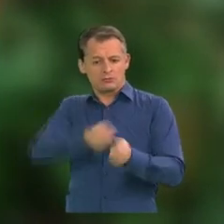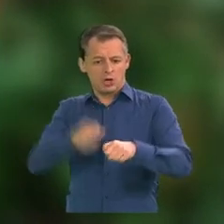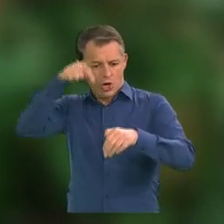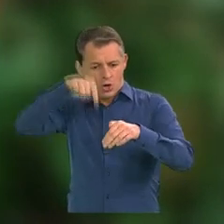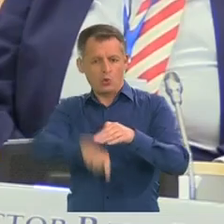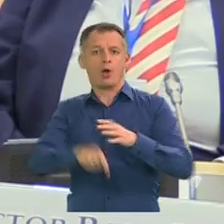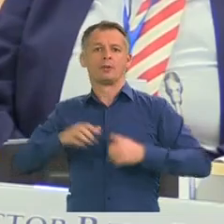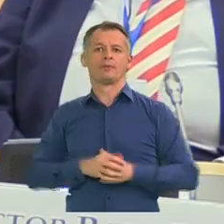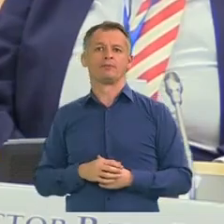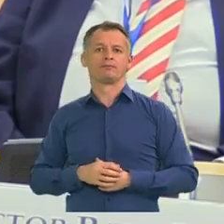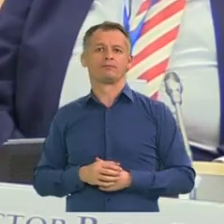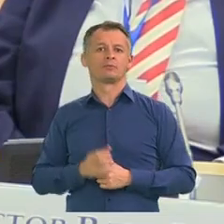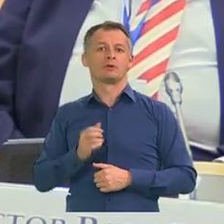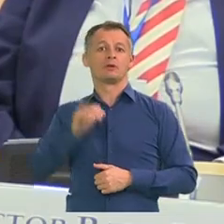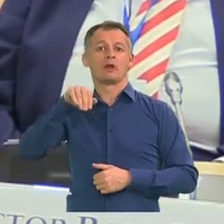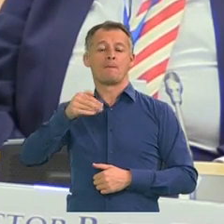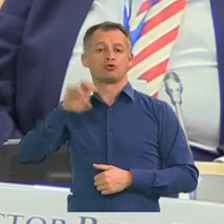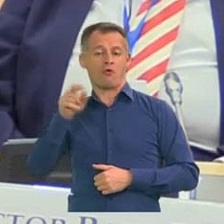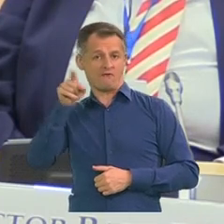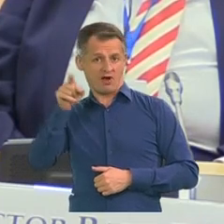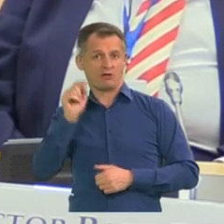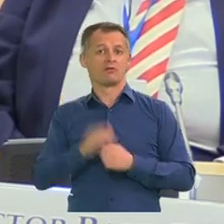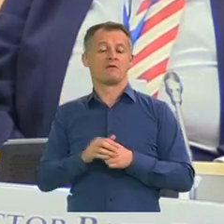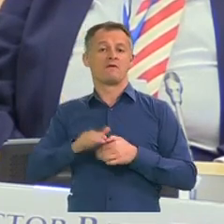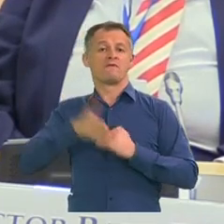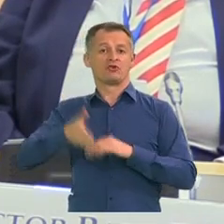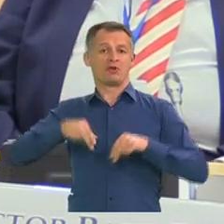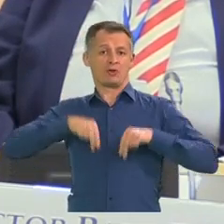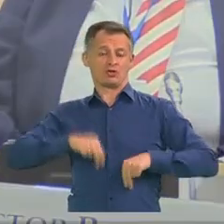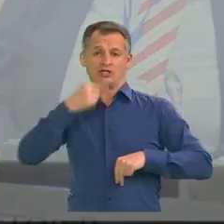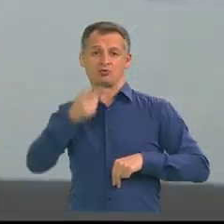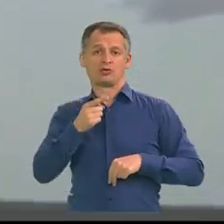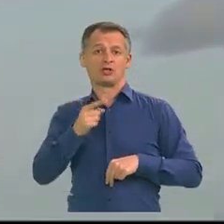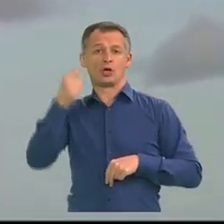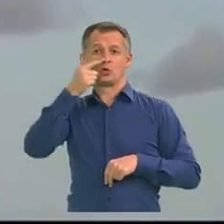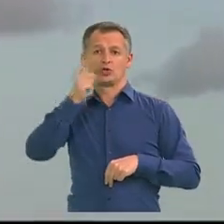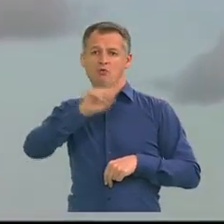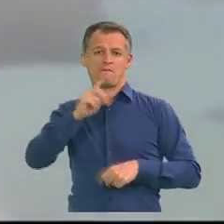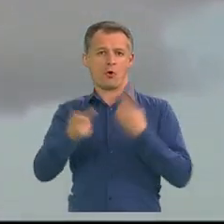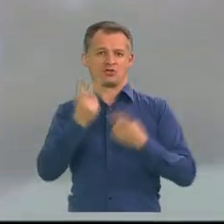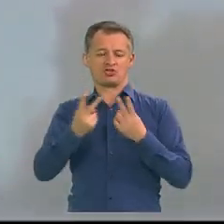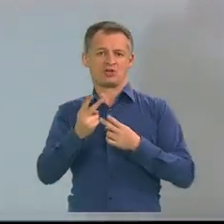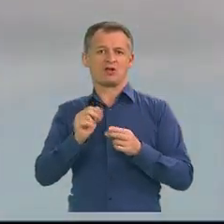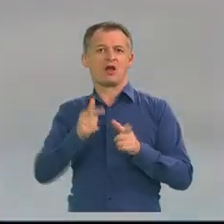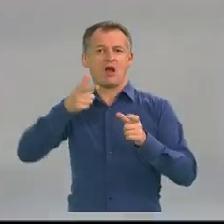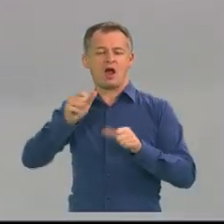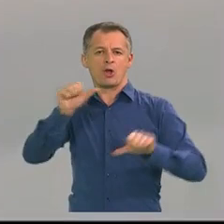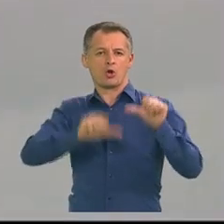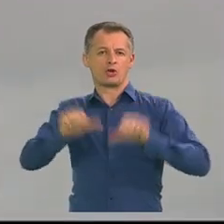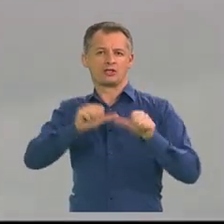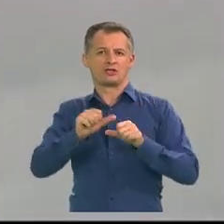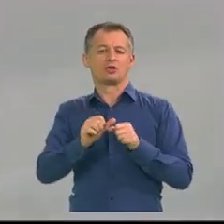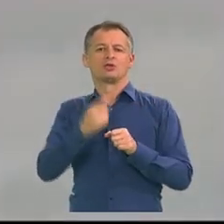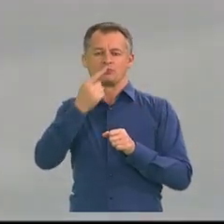precizie. De la Moscova, vicepreședintele Dumei de Stat susține că Federația Rusă nu va folosi arme nucleare și că va cuceri Kievul la finalul acestui